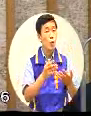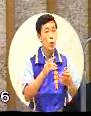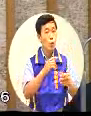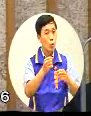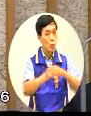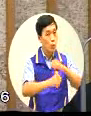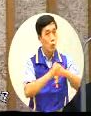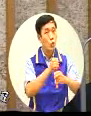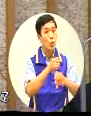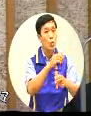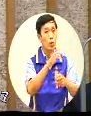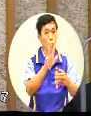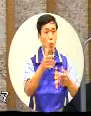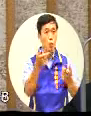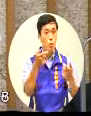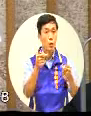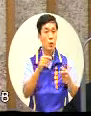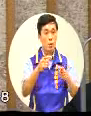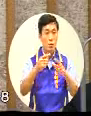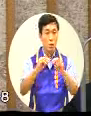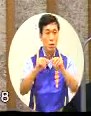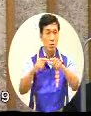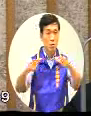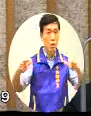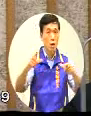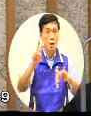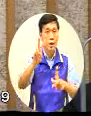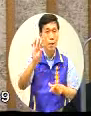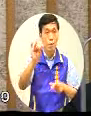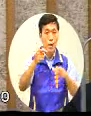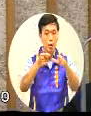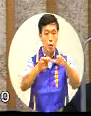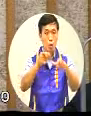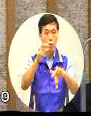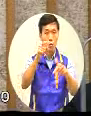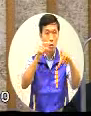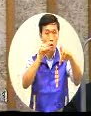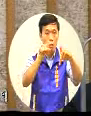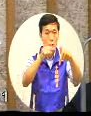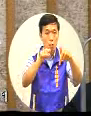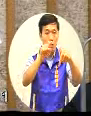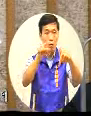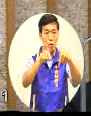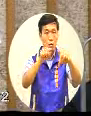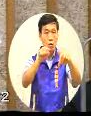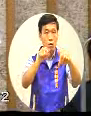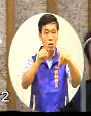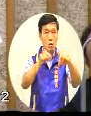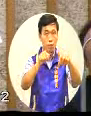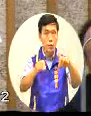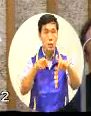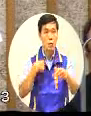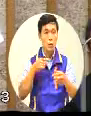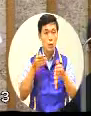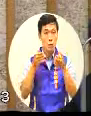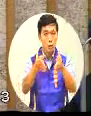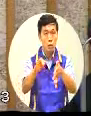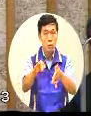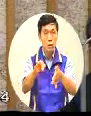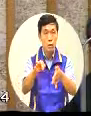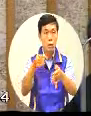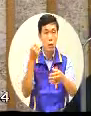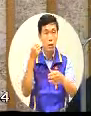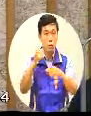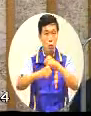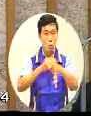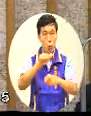有高达200公顷哈，所以其实它的空间还蛮大的。我们朝这个方向，把这个新的动物园，我们规划成